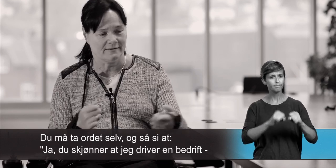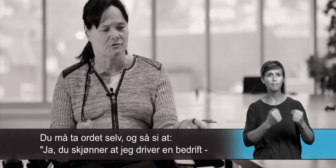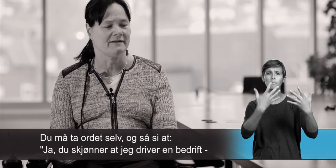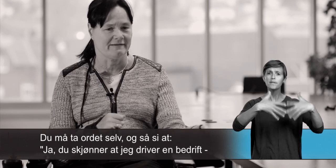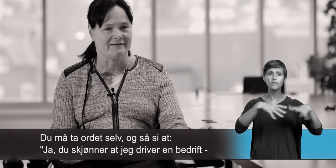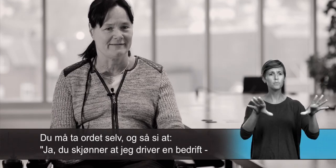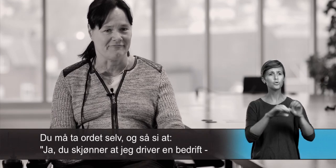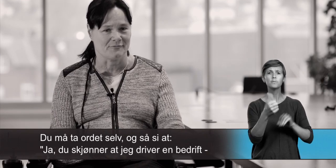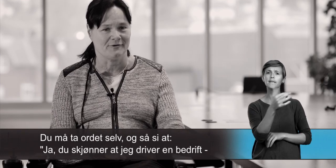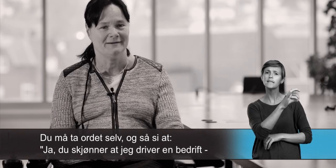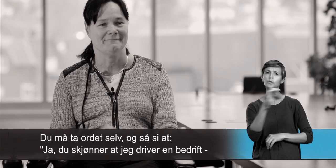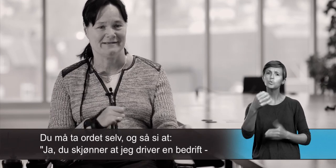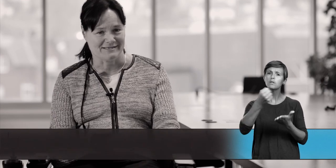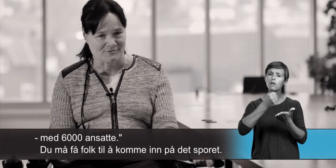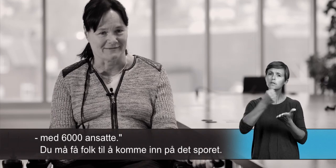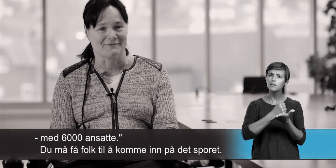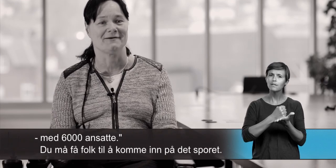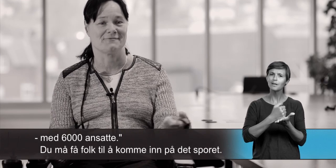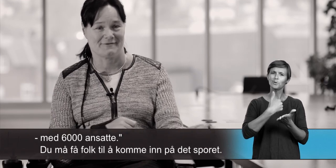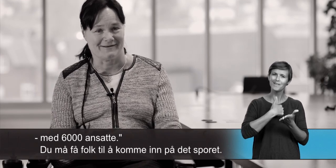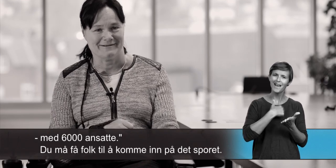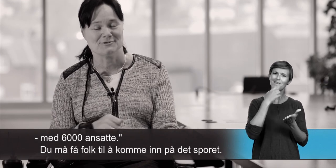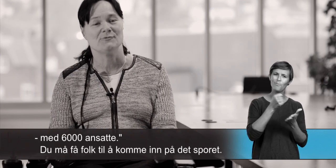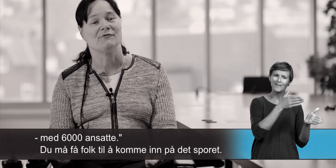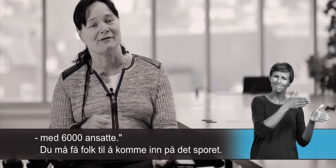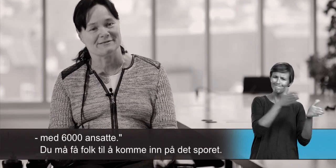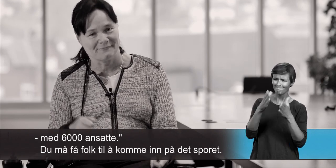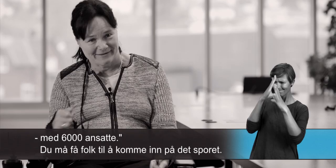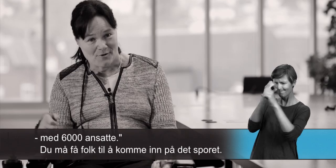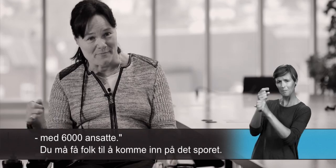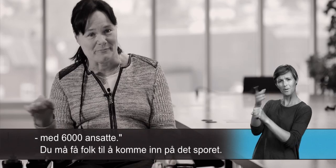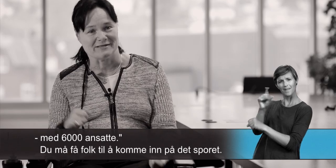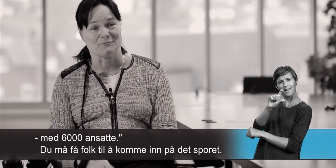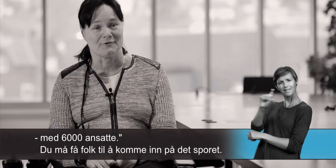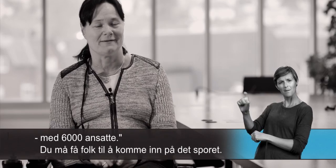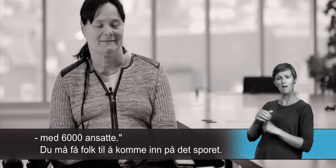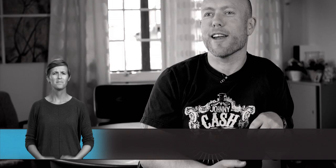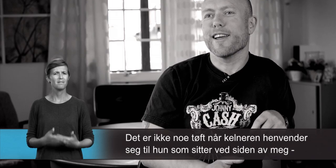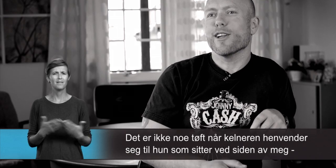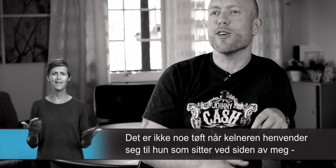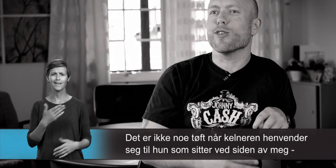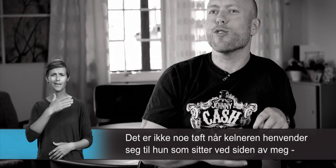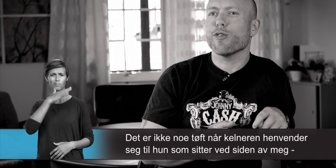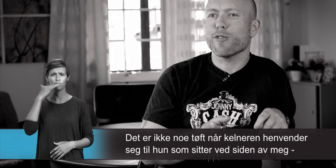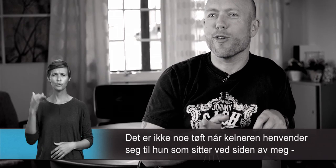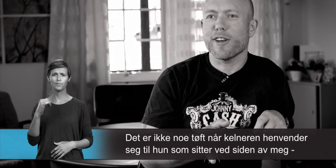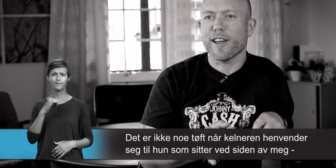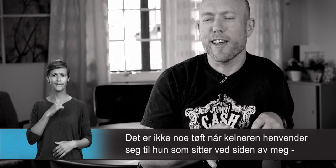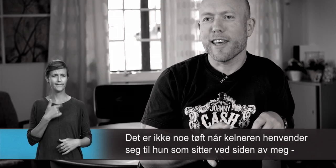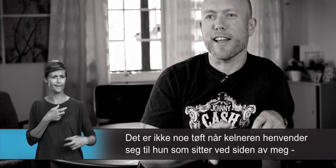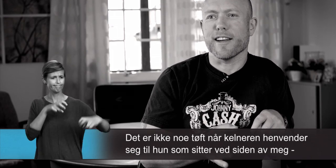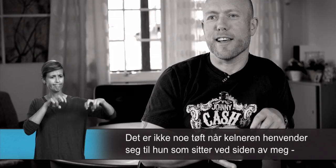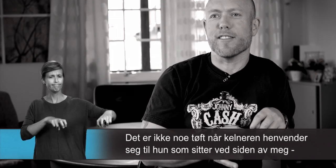du si at ja, du skjønner, jeg driver en bedrift på med 6000 ansatte, og ja, så du må folk liksom komme inn på det sporet da. Det er ikke noe tøft